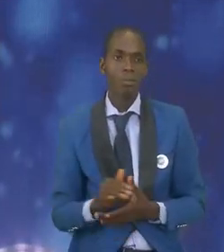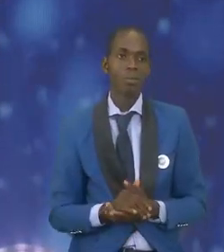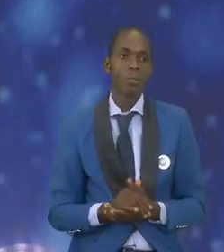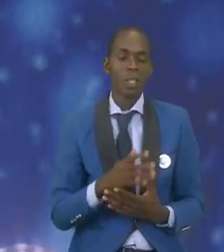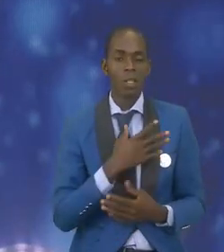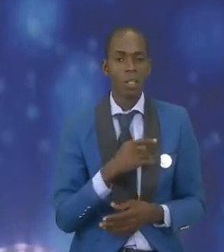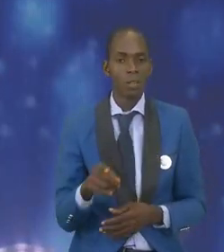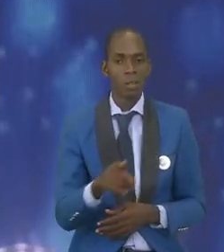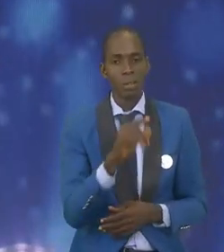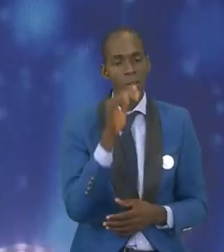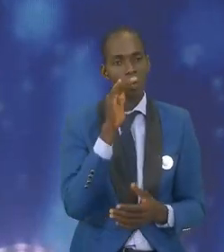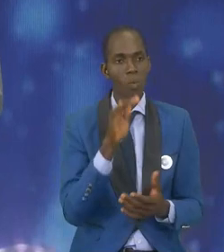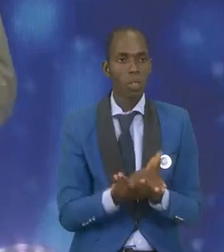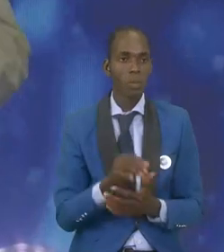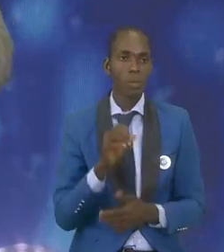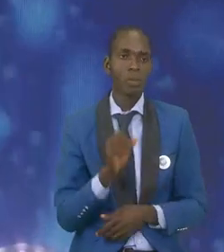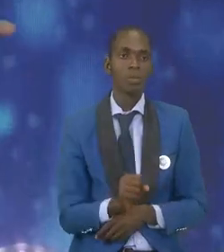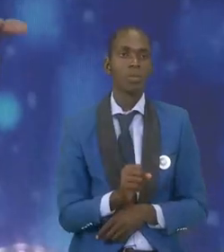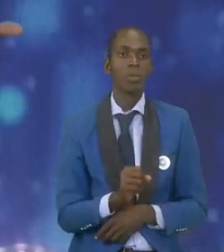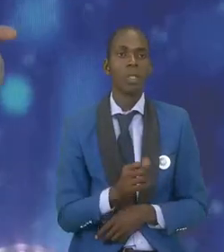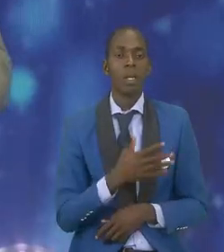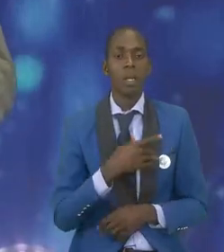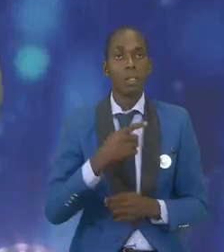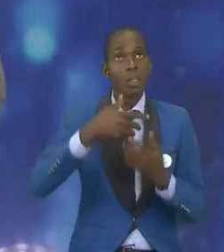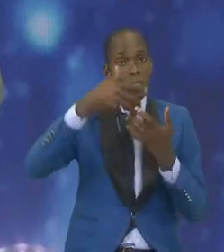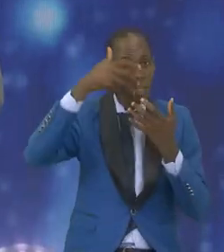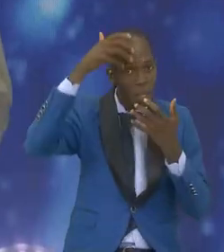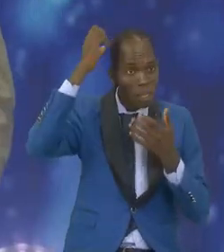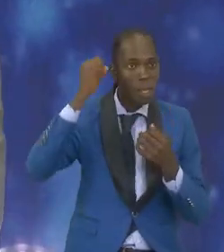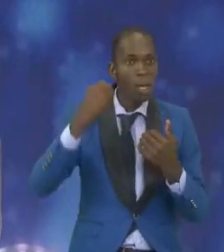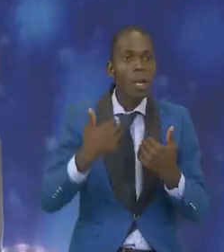leurs enfants et leurs femmes